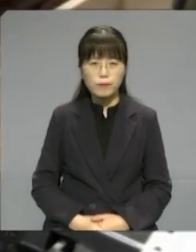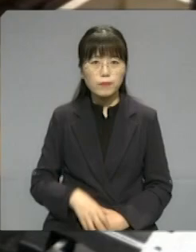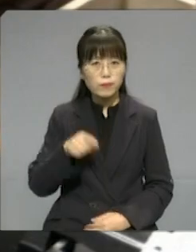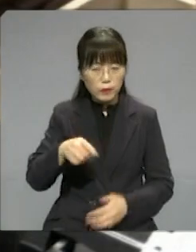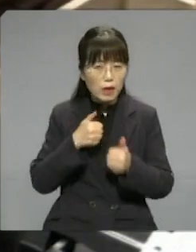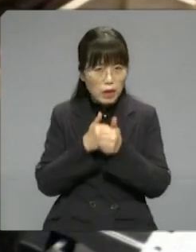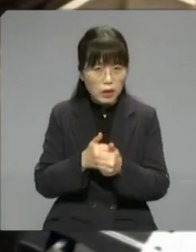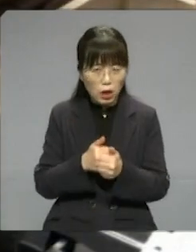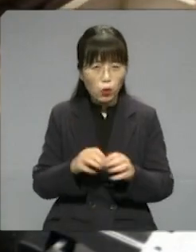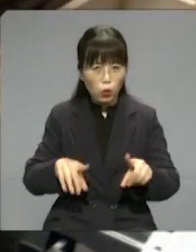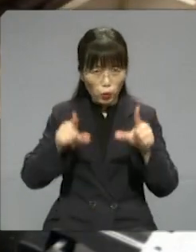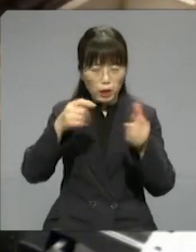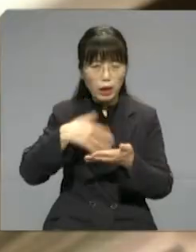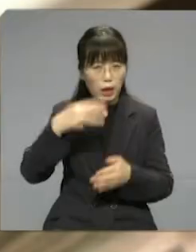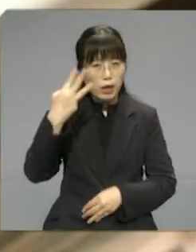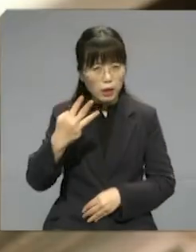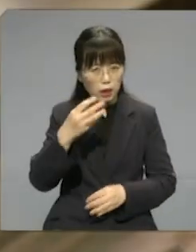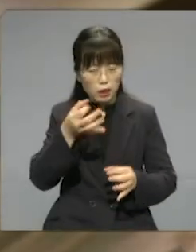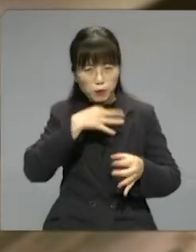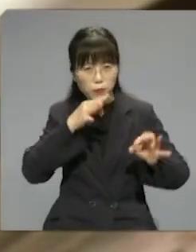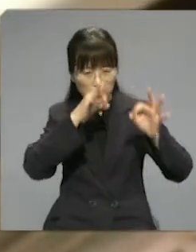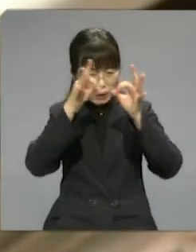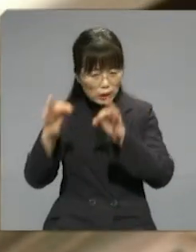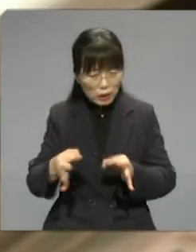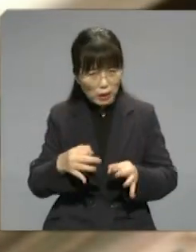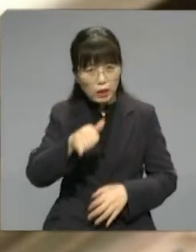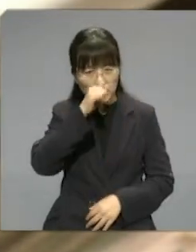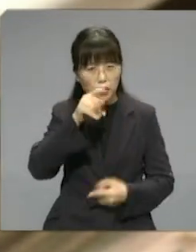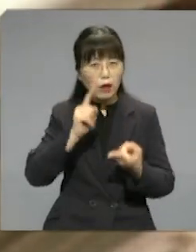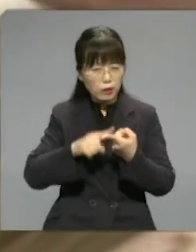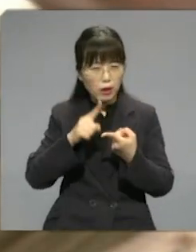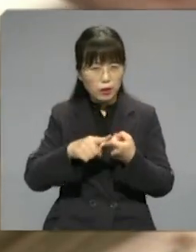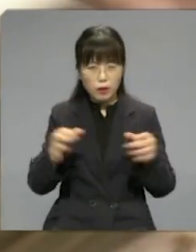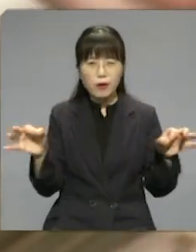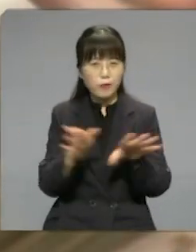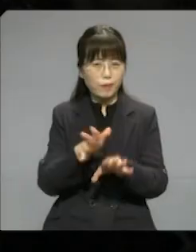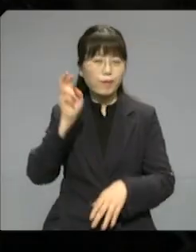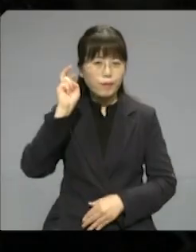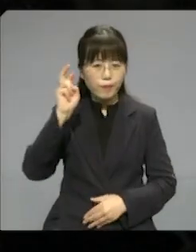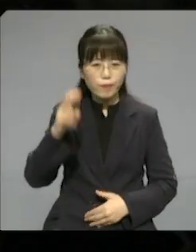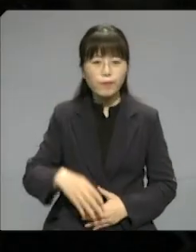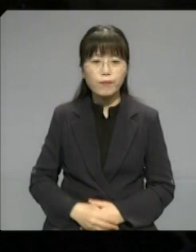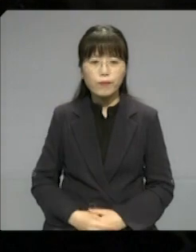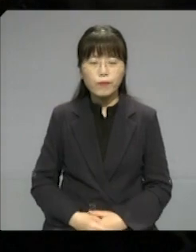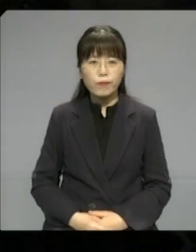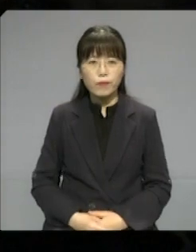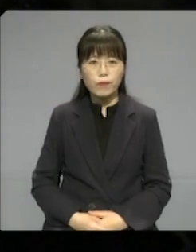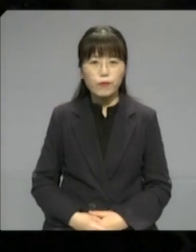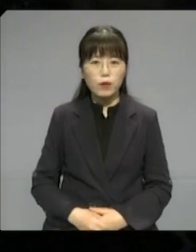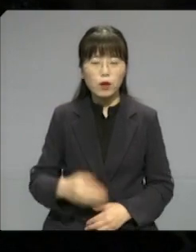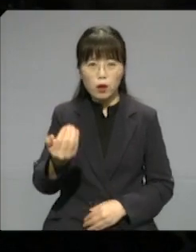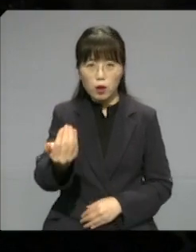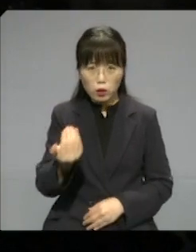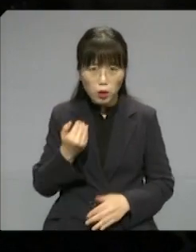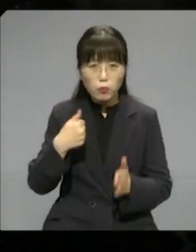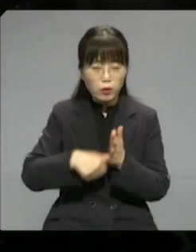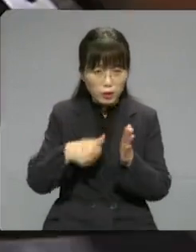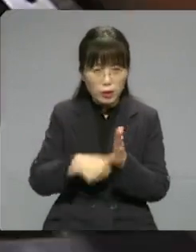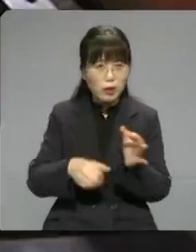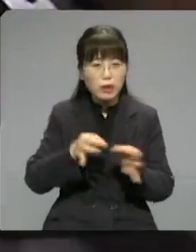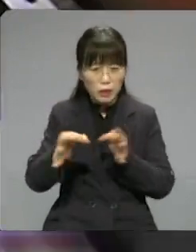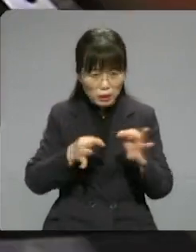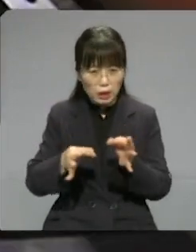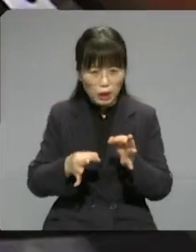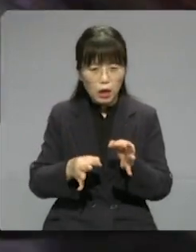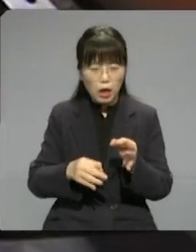이에 따라 올해 세차례 정도 금리 인하가 있을 것이란 전망은 물건너간 것으로 보입니다 선물시장에서는 한차례만